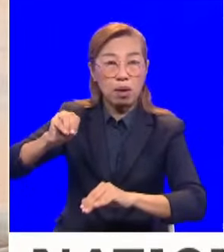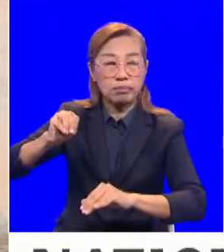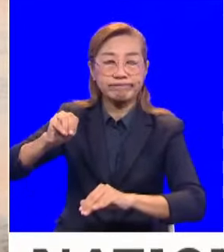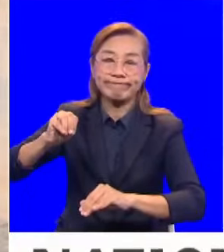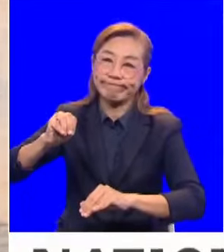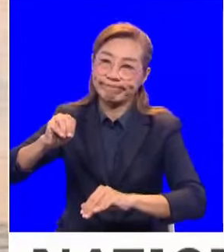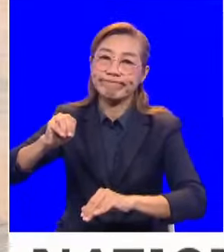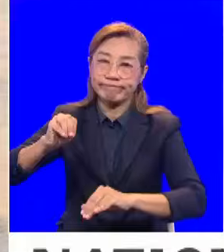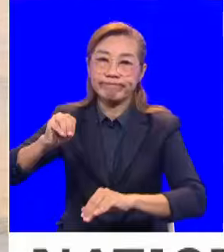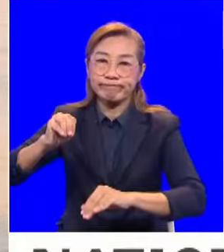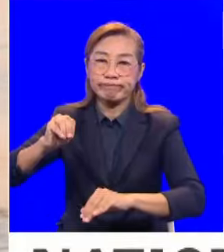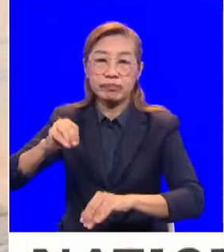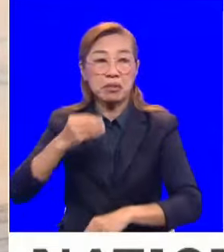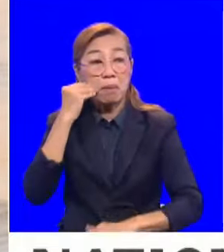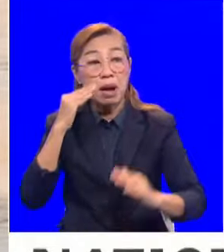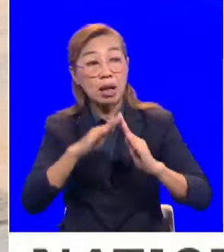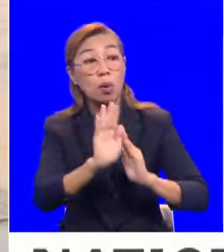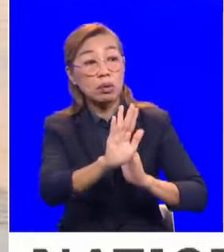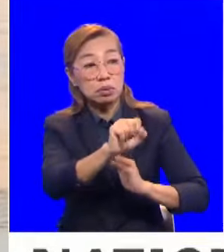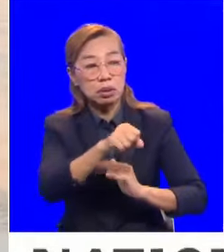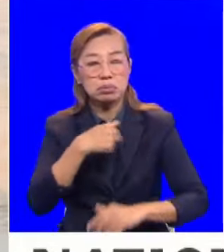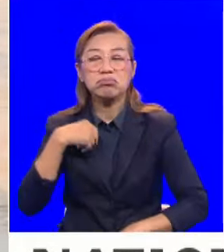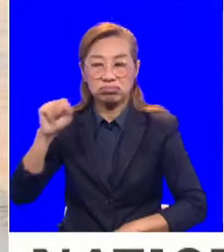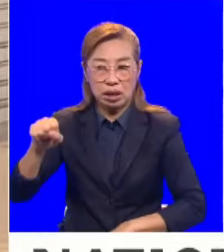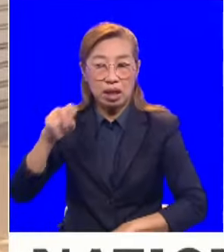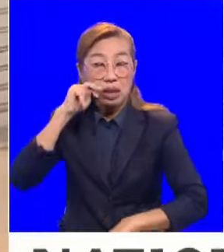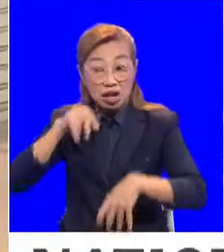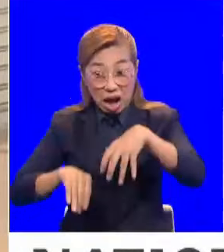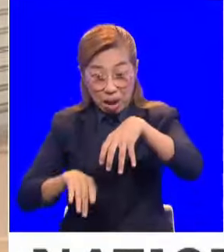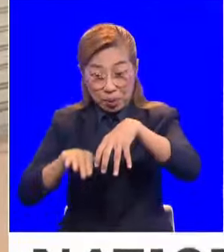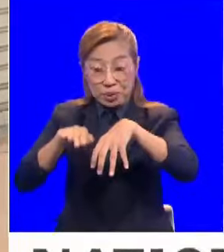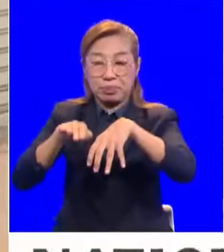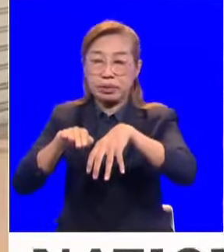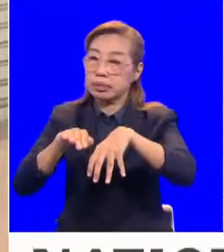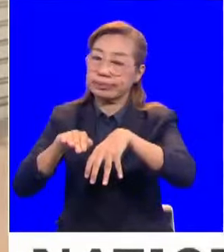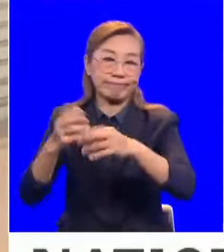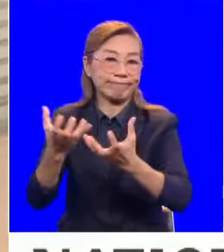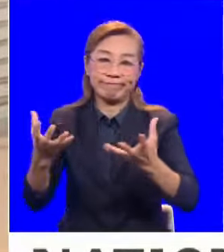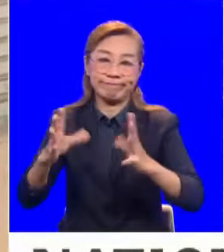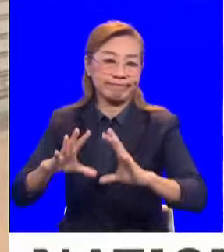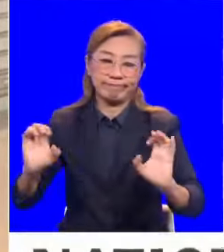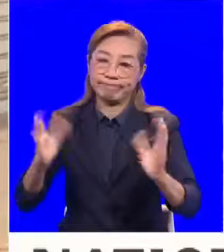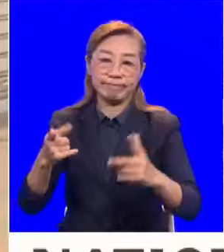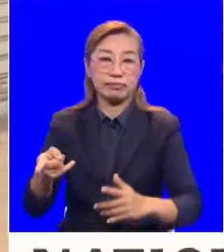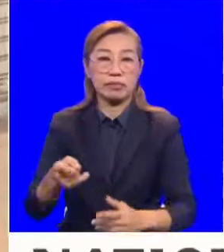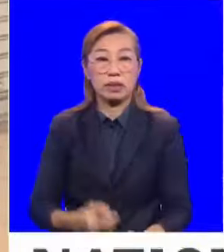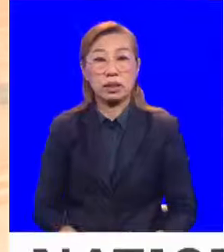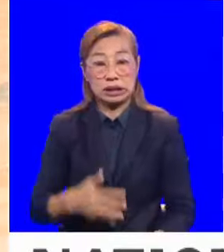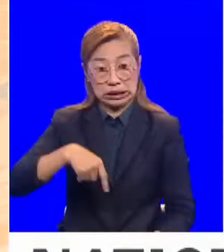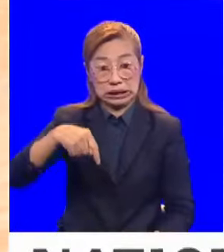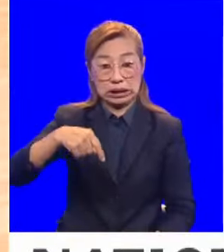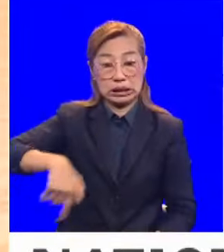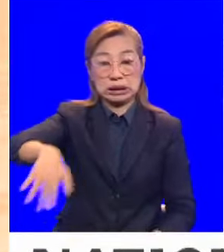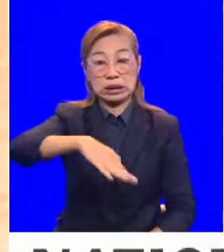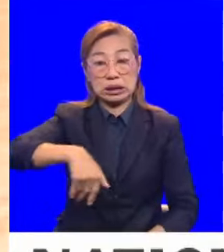ไ อ้ที ่บ้านครับของไปหมดเน่าหมด คุณผู้ชมคะอย่างที่บอกนะคะว่าตรงบริเวณจุดนี้เนี่ยจะเป็น